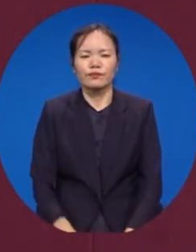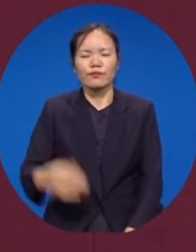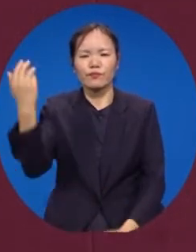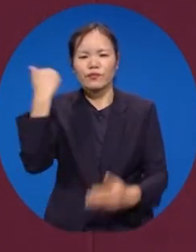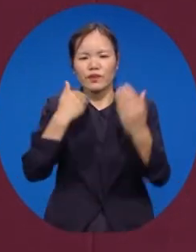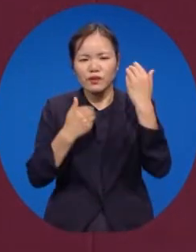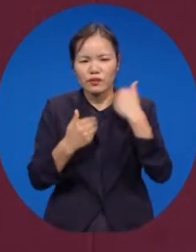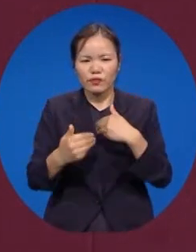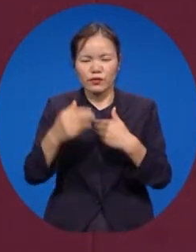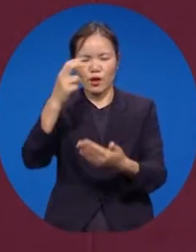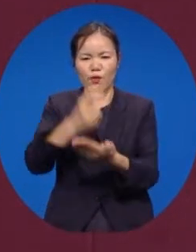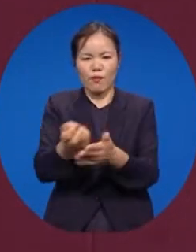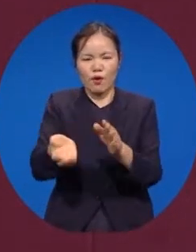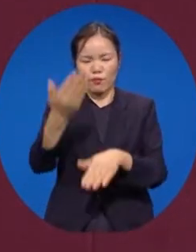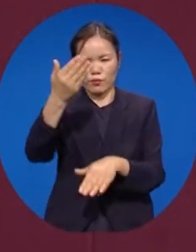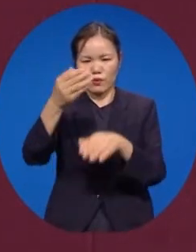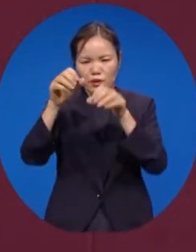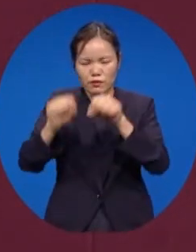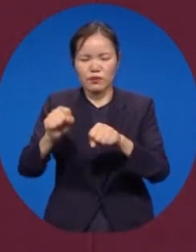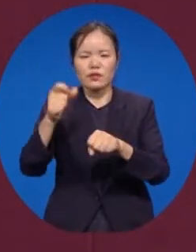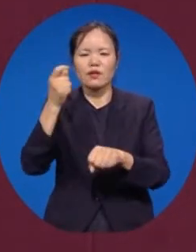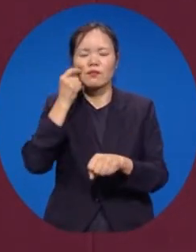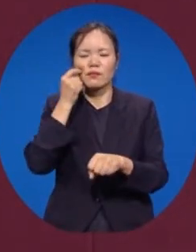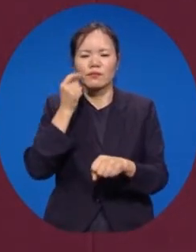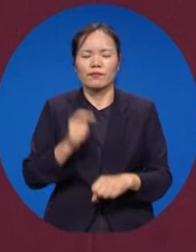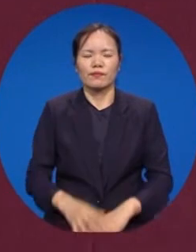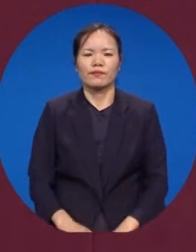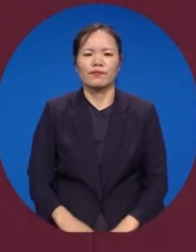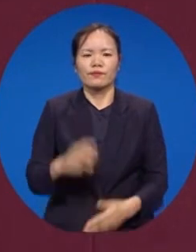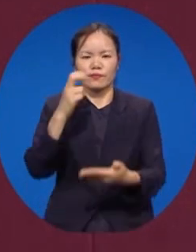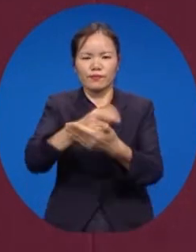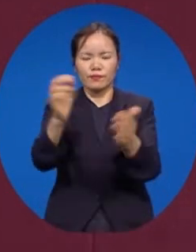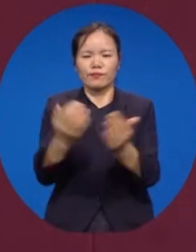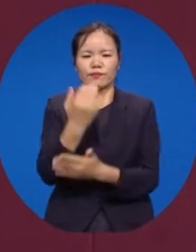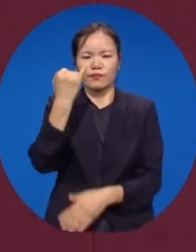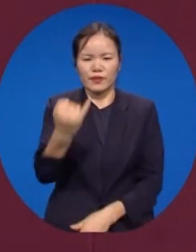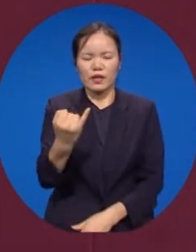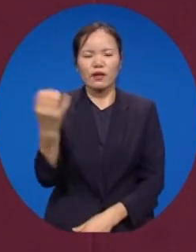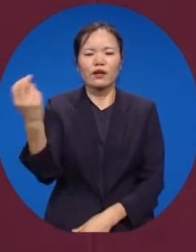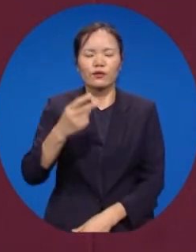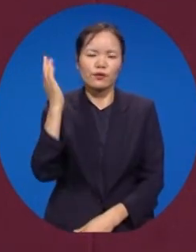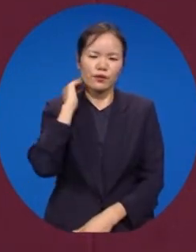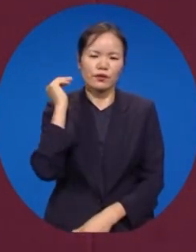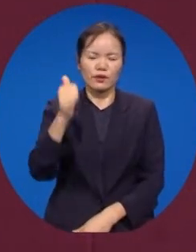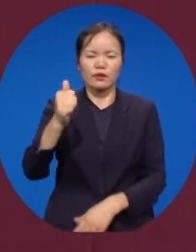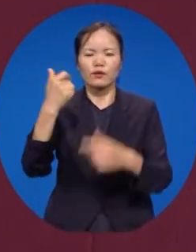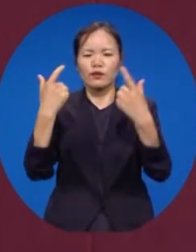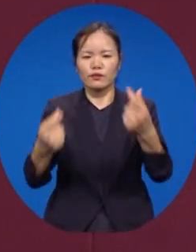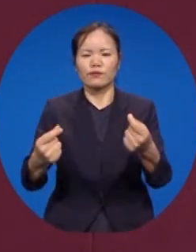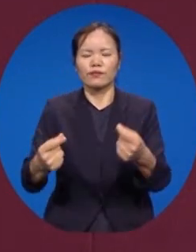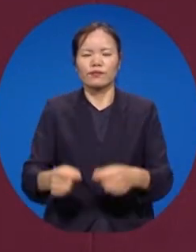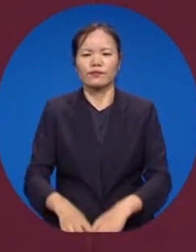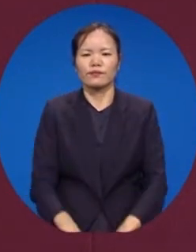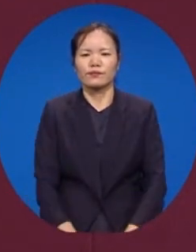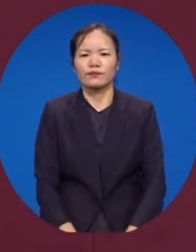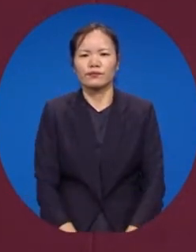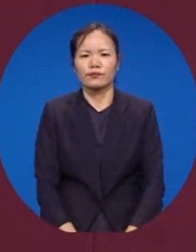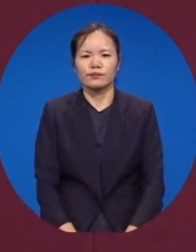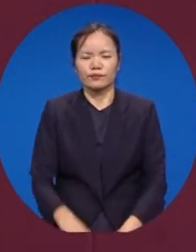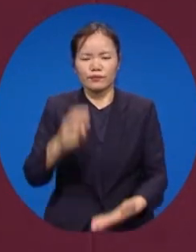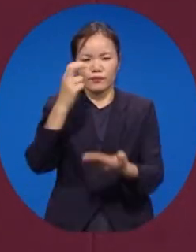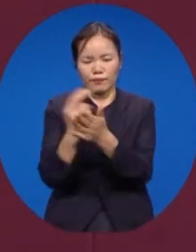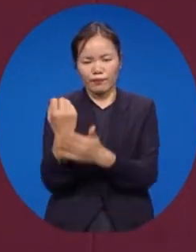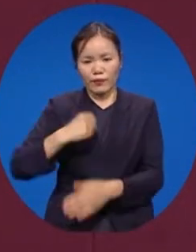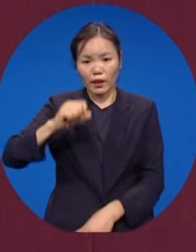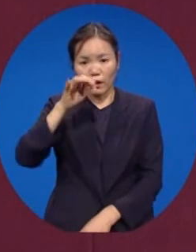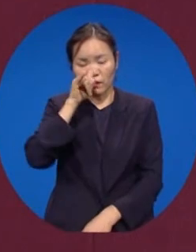누구도 법 위에 있을 수는 없습니다. 법무부 장관뿐만 아니라 대통령도 마찬가지입니다. 위법이